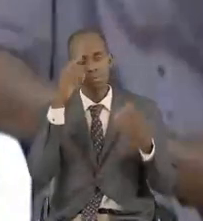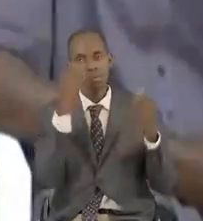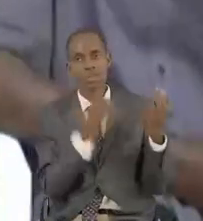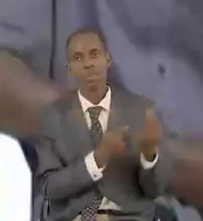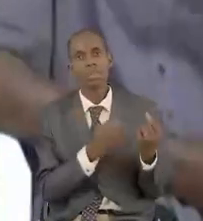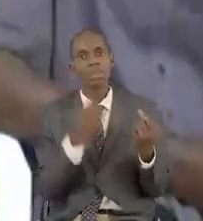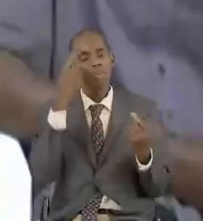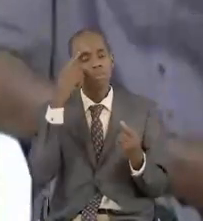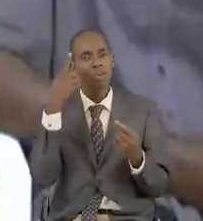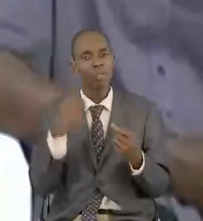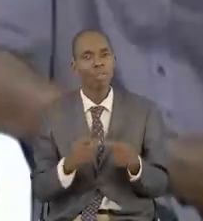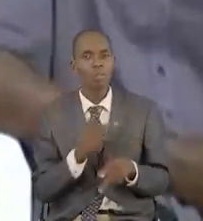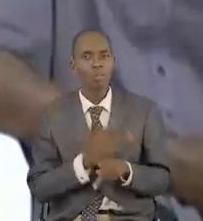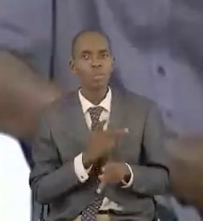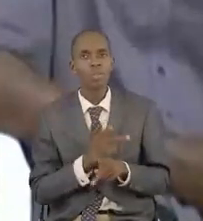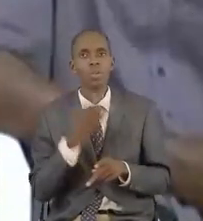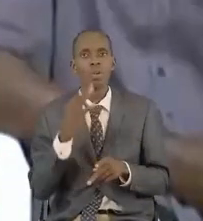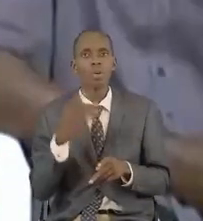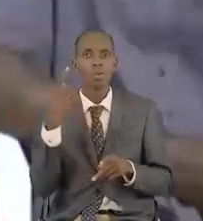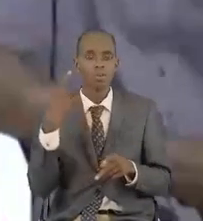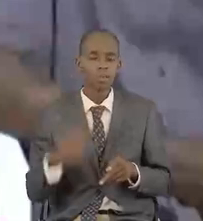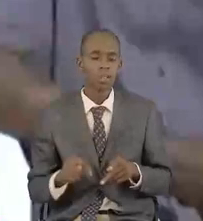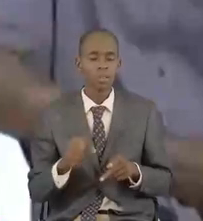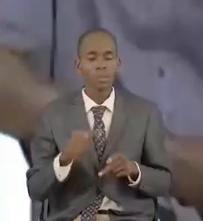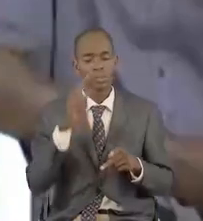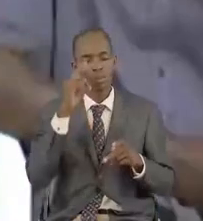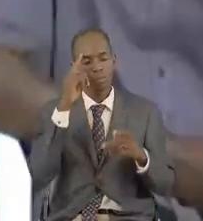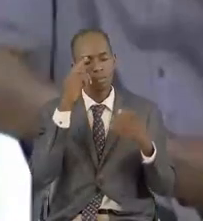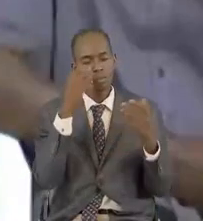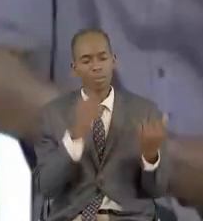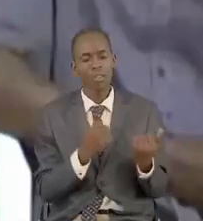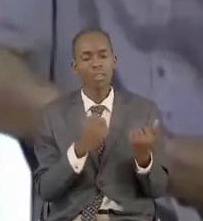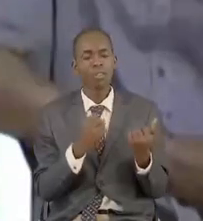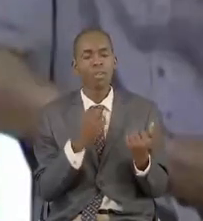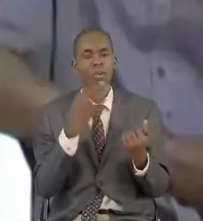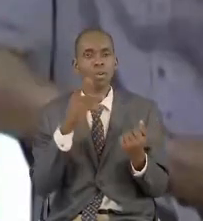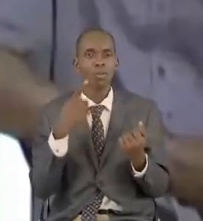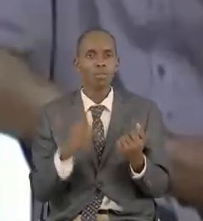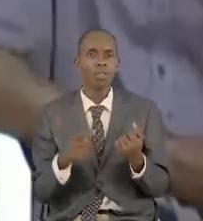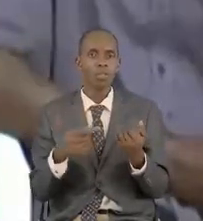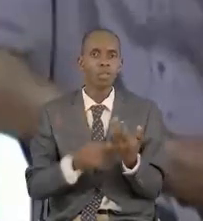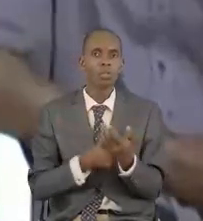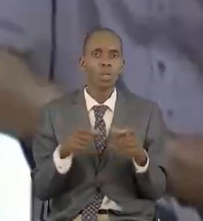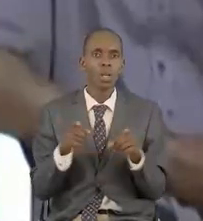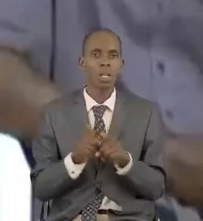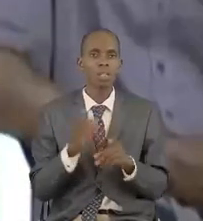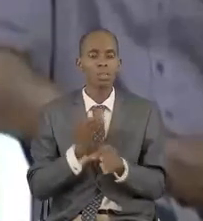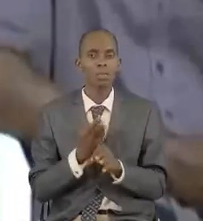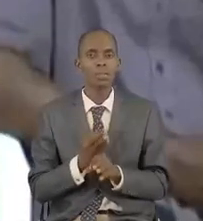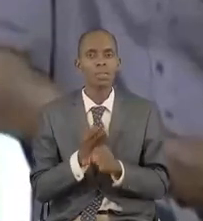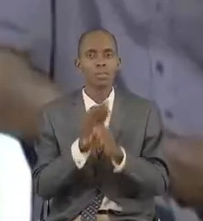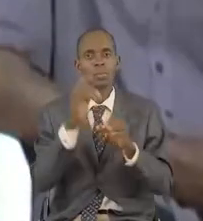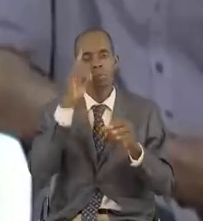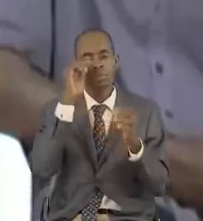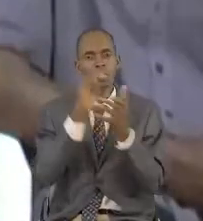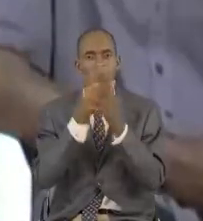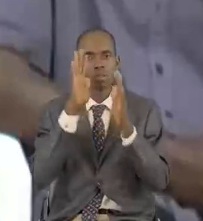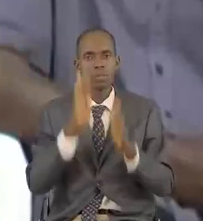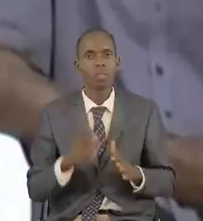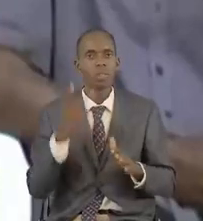de la foi de l'Évangile en tant que des croyants fidèles nous allons au